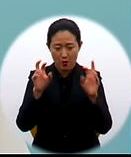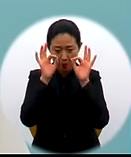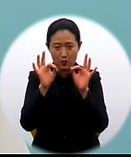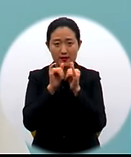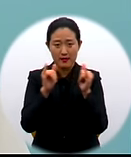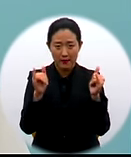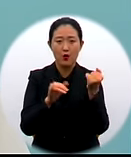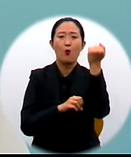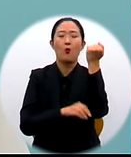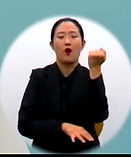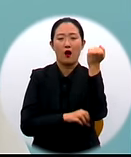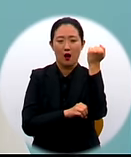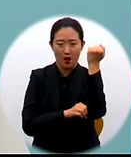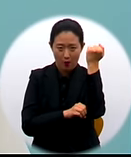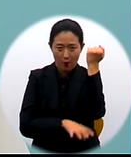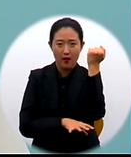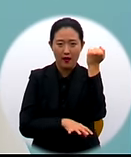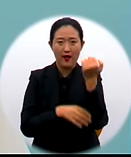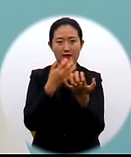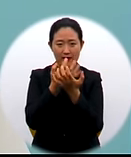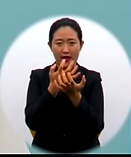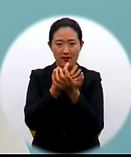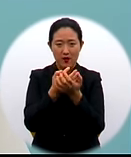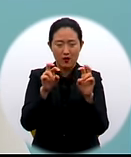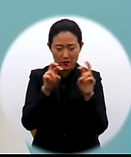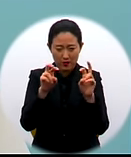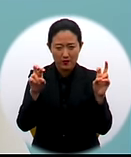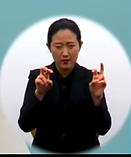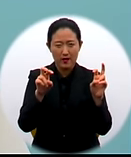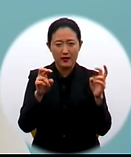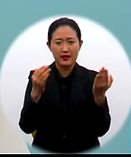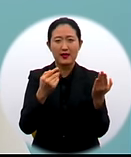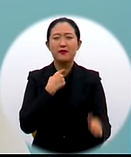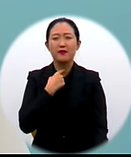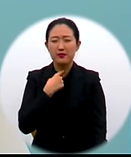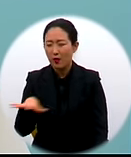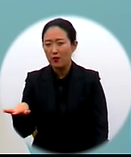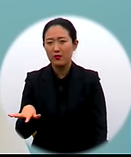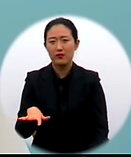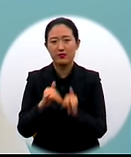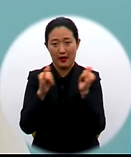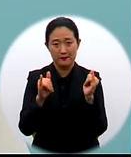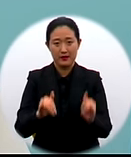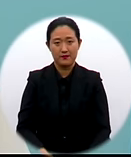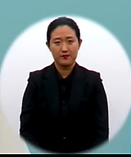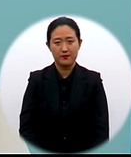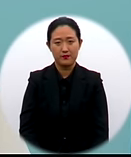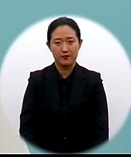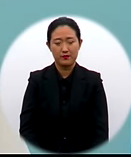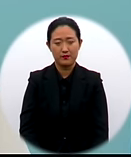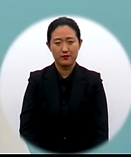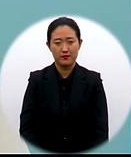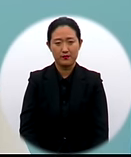있어요. 실제로 시장의 초기 단계 데이터 분석가, 그러니까 2010년 초반에 우리나라에서 데이터 분석가라는